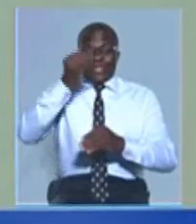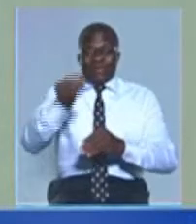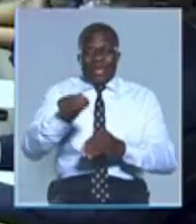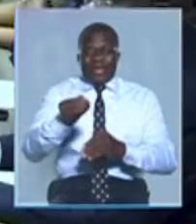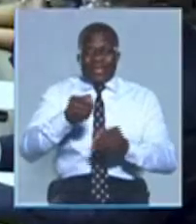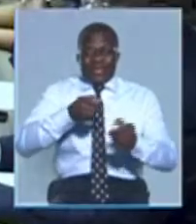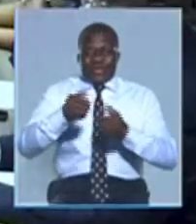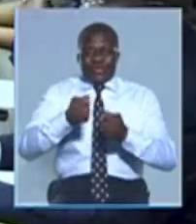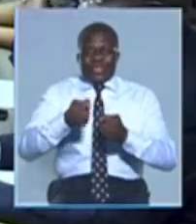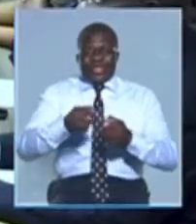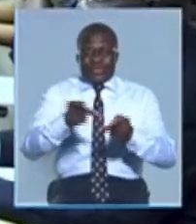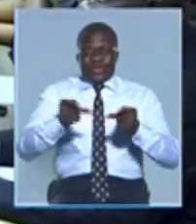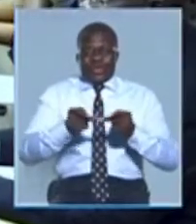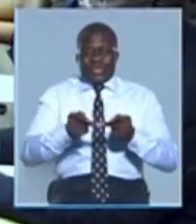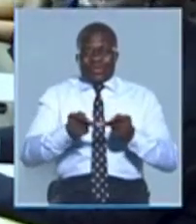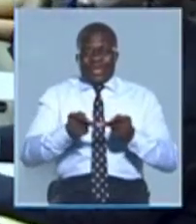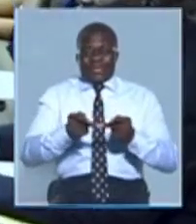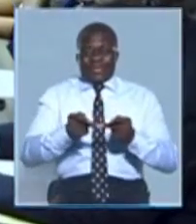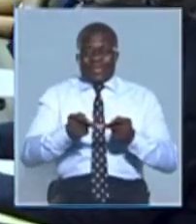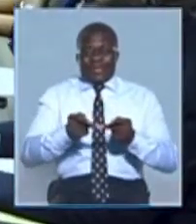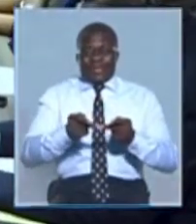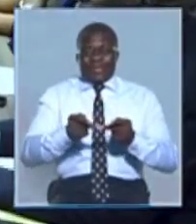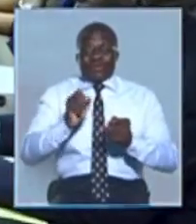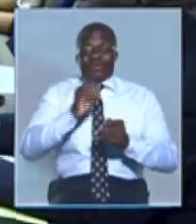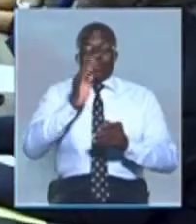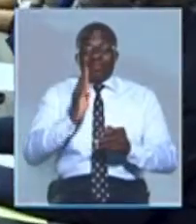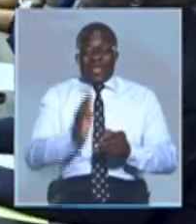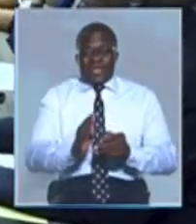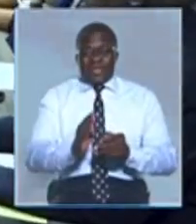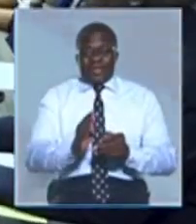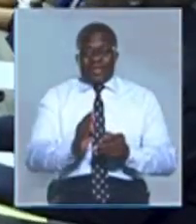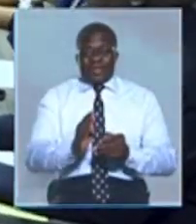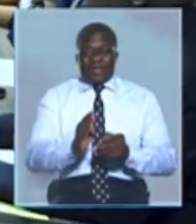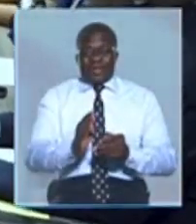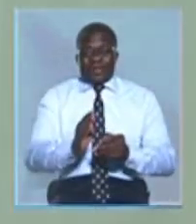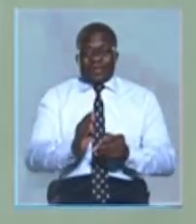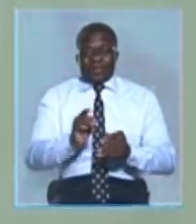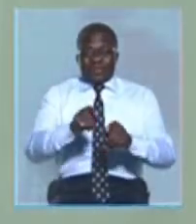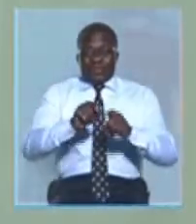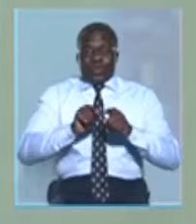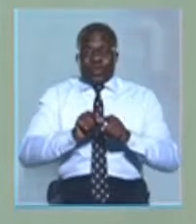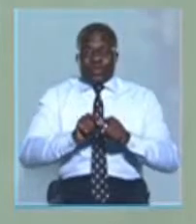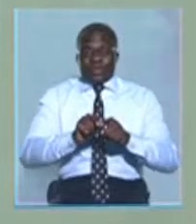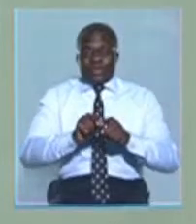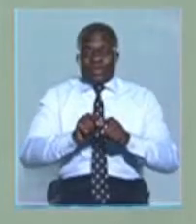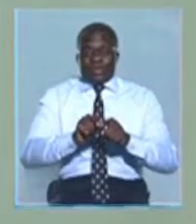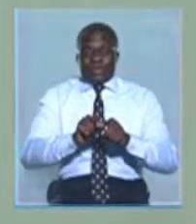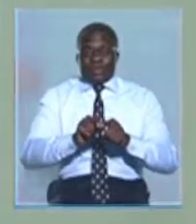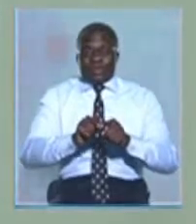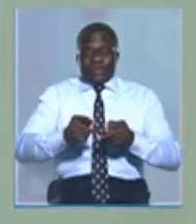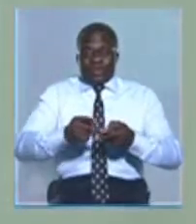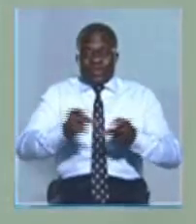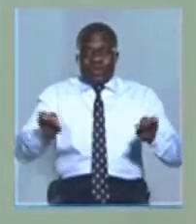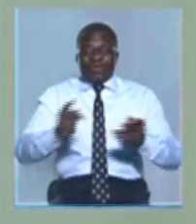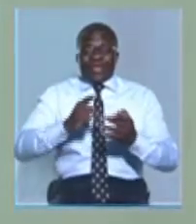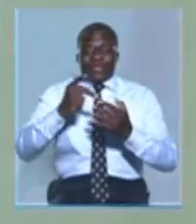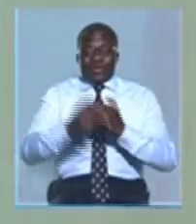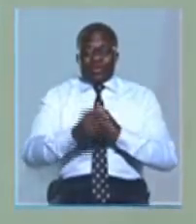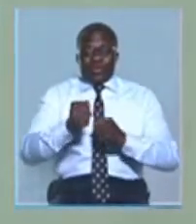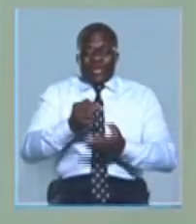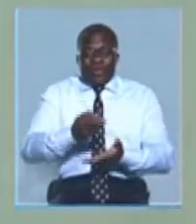de gestion des sites Ramsar du Bénin. Aussi, le vaste programme